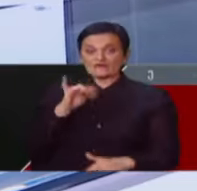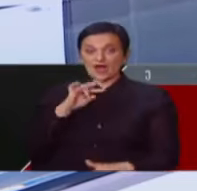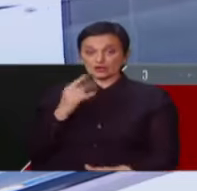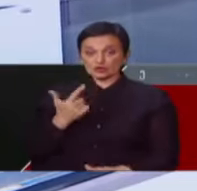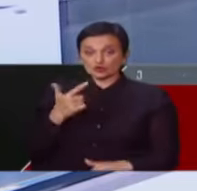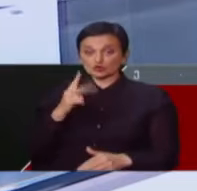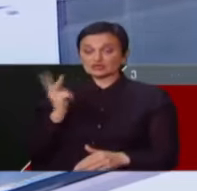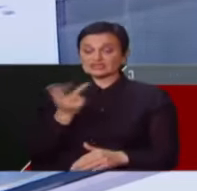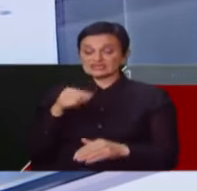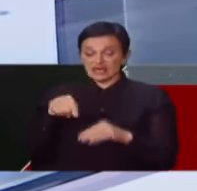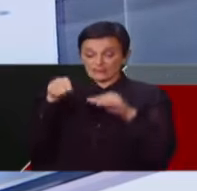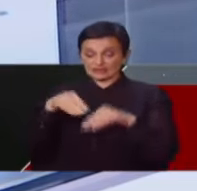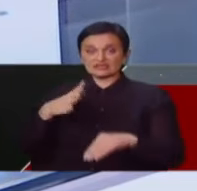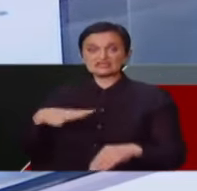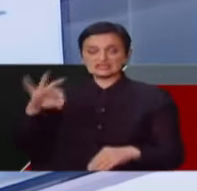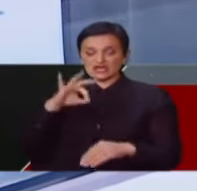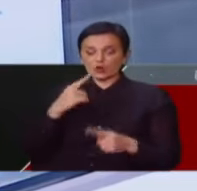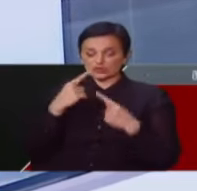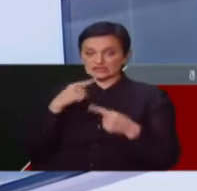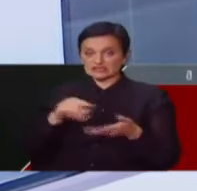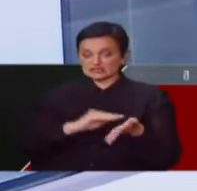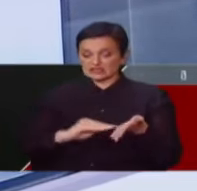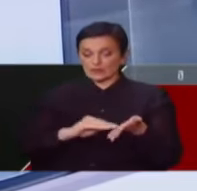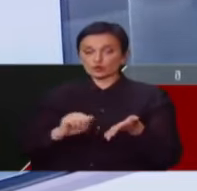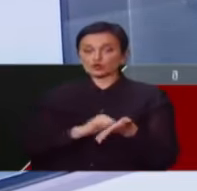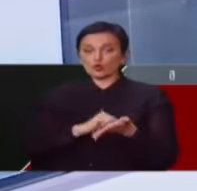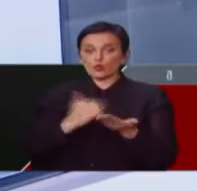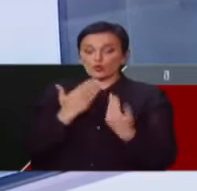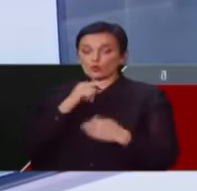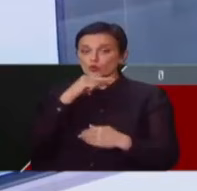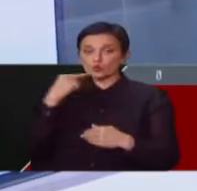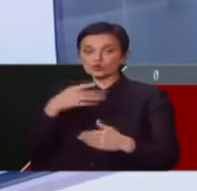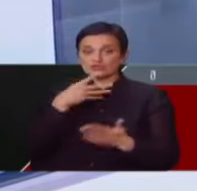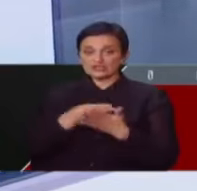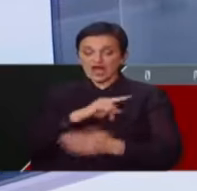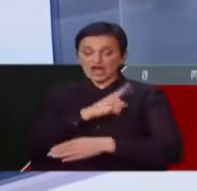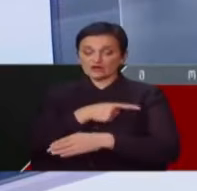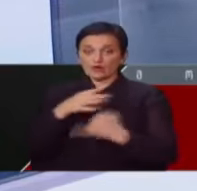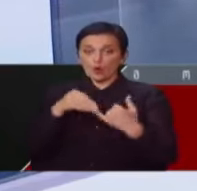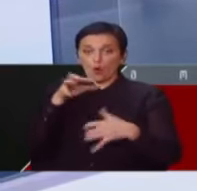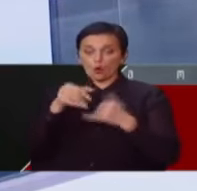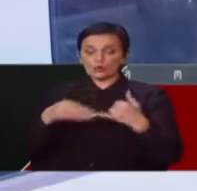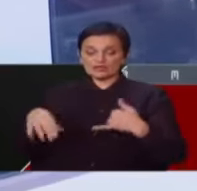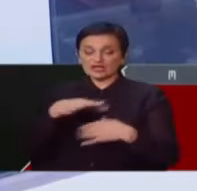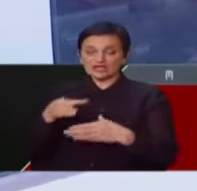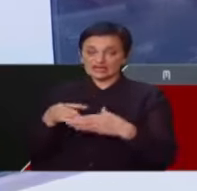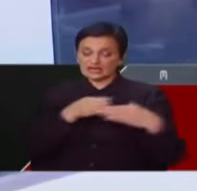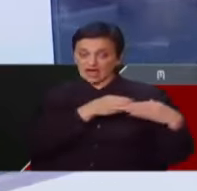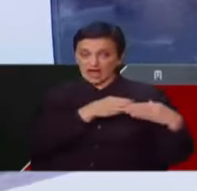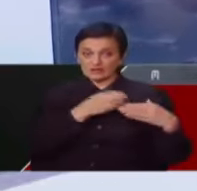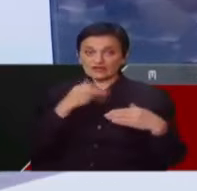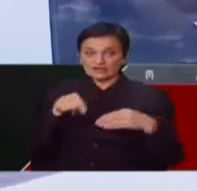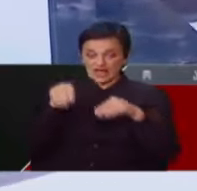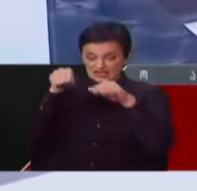სამიტის დეკლარაციაში საქართველოსაც არის საუბარი. დოკუმენტი მოუწოდებს რუსეთს გაიყვანოს თავისი ძალები ოკუპირებული ტერიტორიებიდან. ამასთან